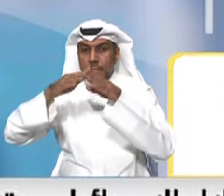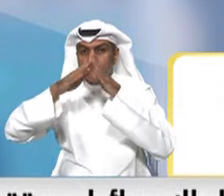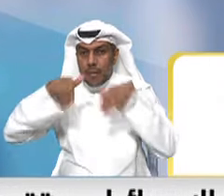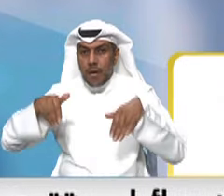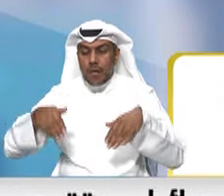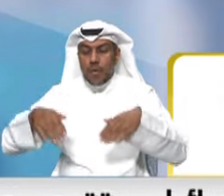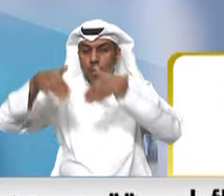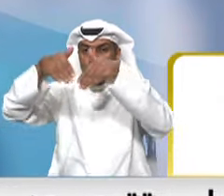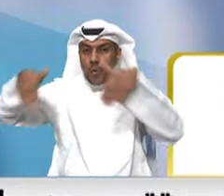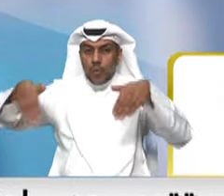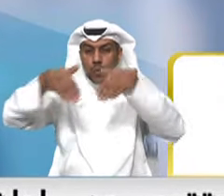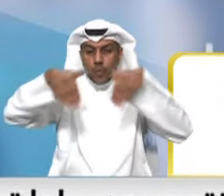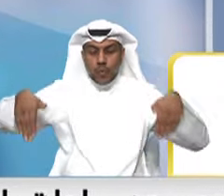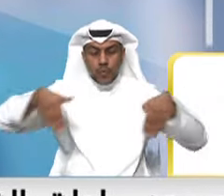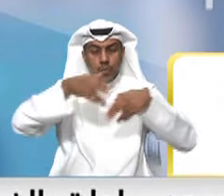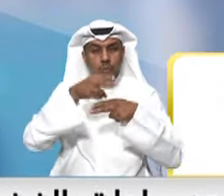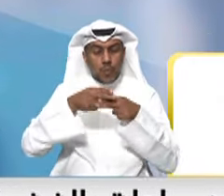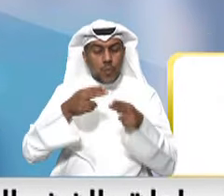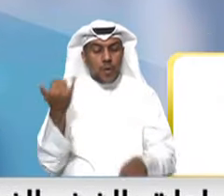قرار مجلس الأمن رقم